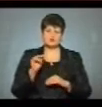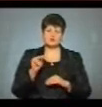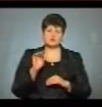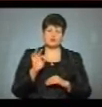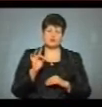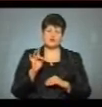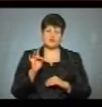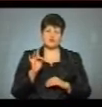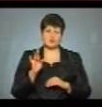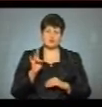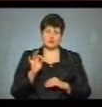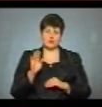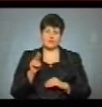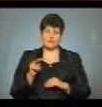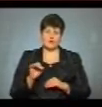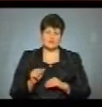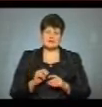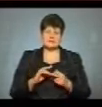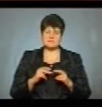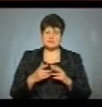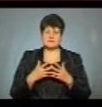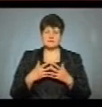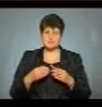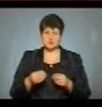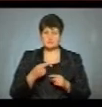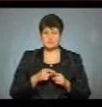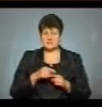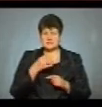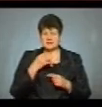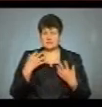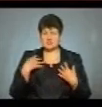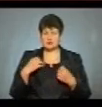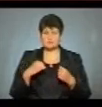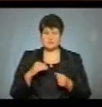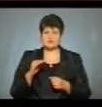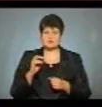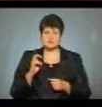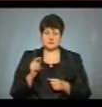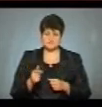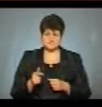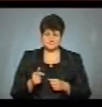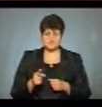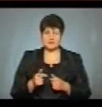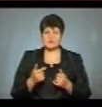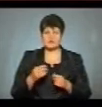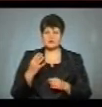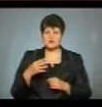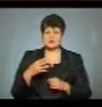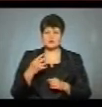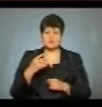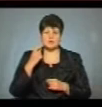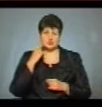замінять навесні. Про це сьогодні повідомив начальник міського управління житлово-комунального господарства Олег Соколовський. На